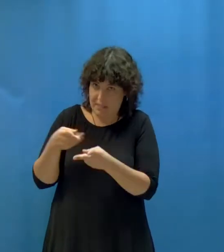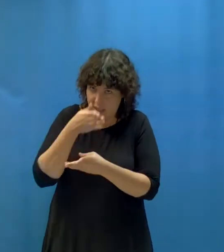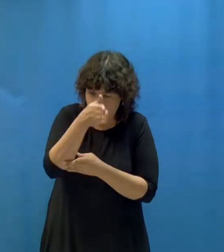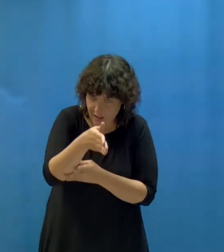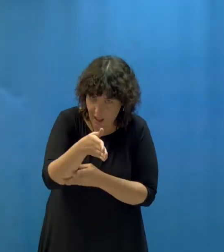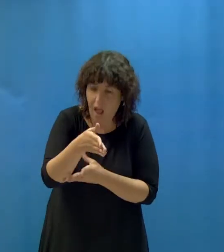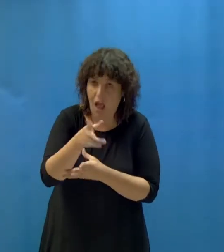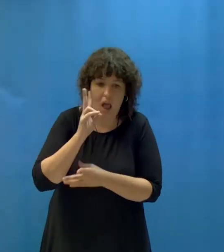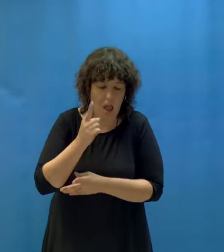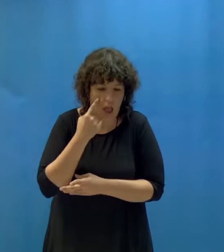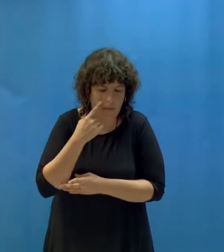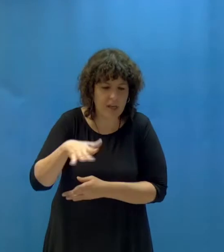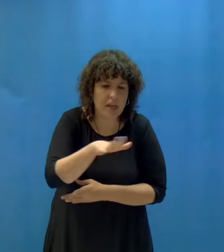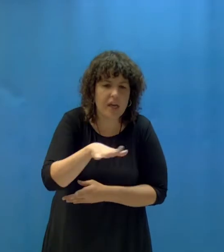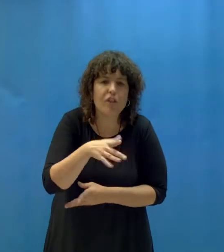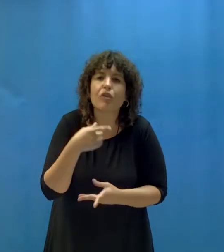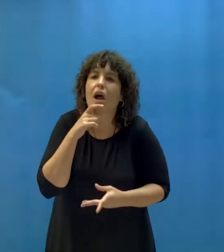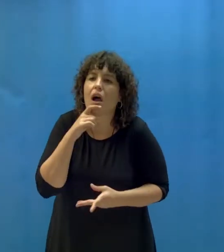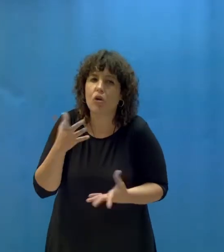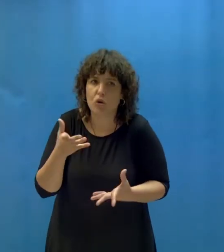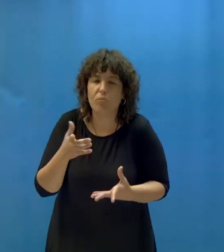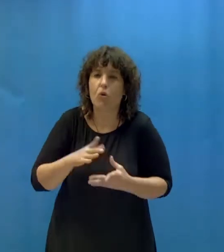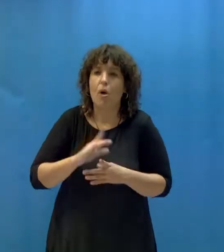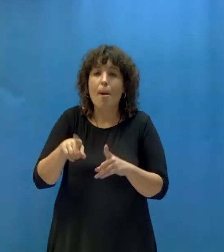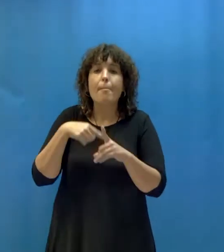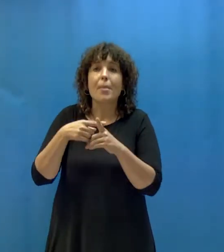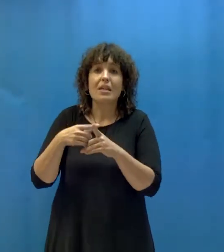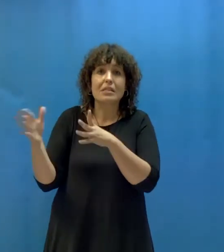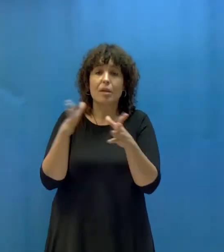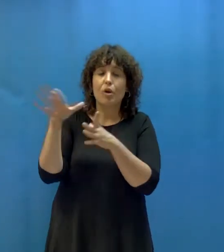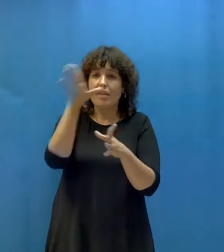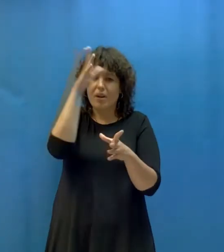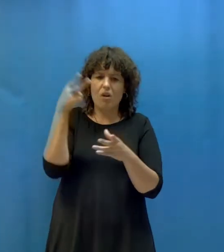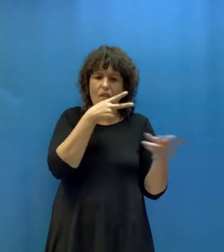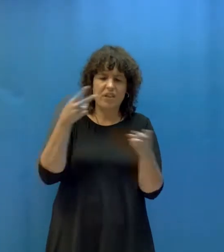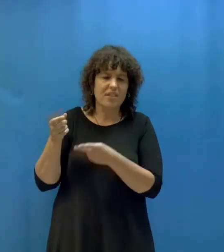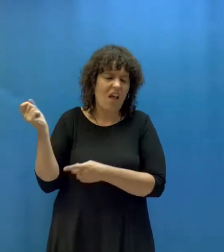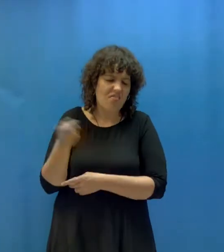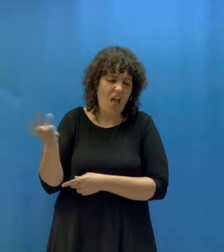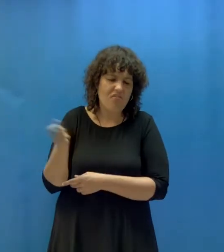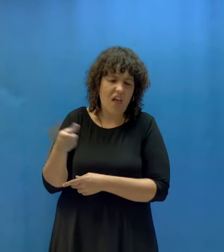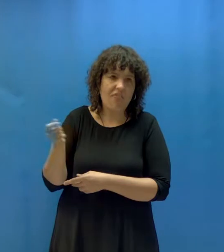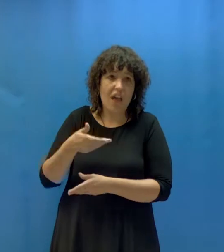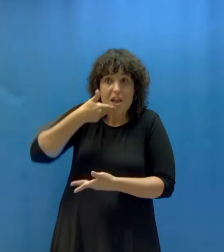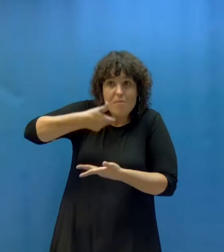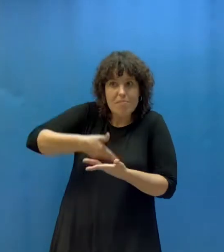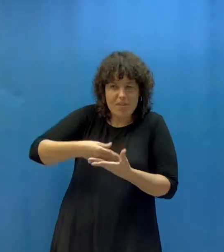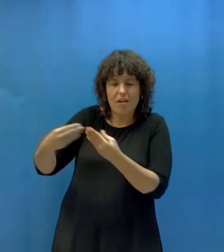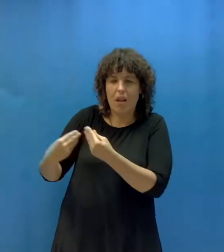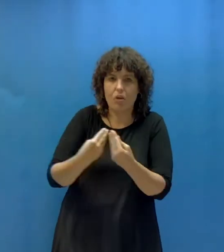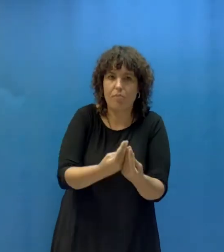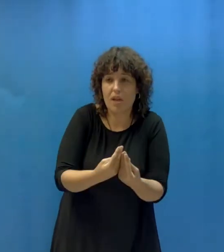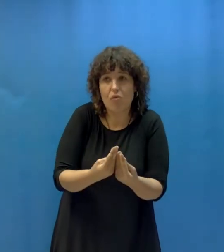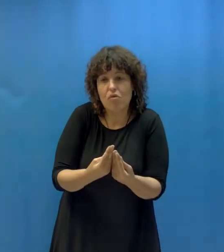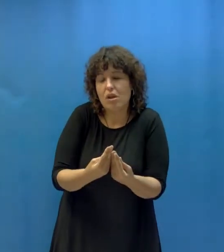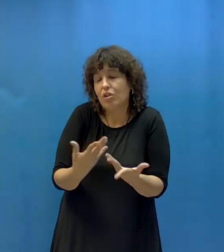estava i així com les actuacions que estaven fent durant l'estiu. I em van demanar fer una visita acompanyats pels tècnics. Així que moltes